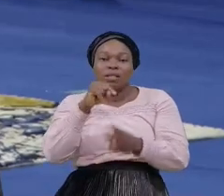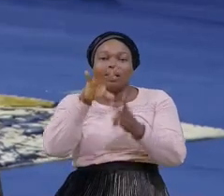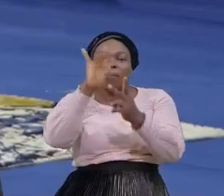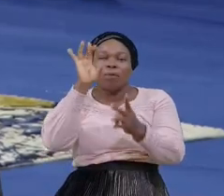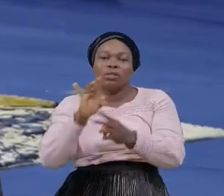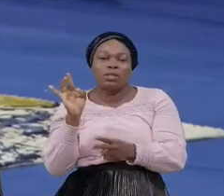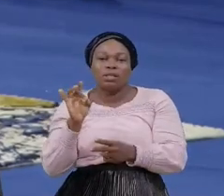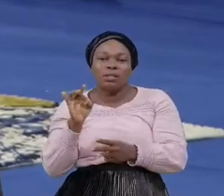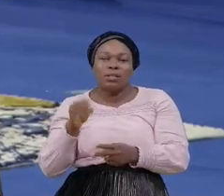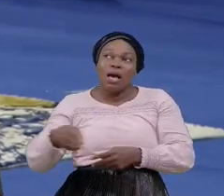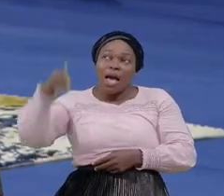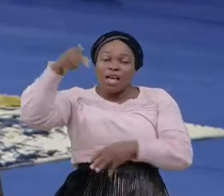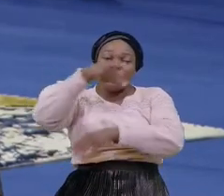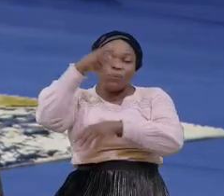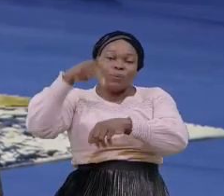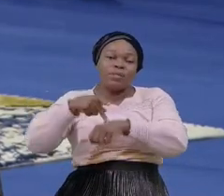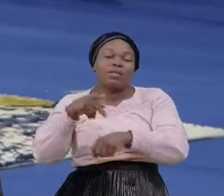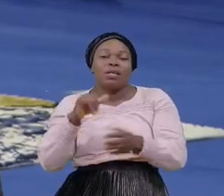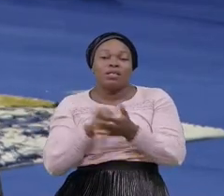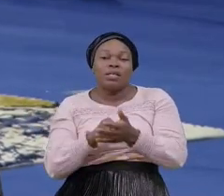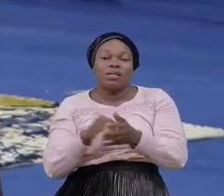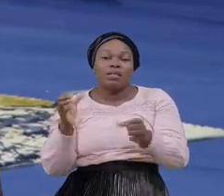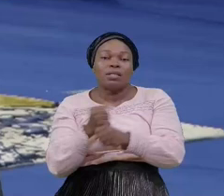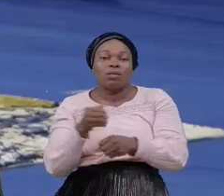c'est le grand souverain